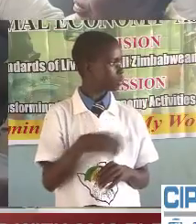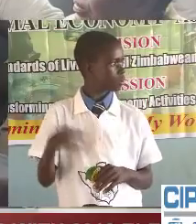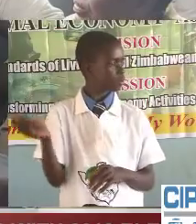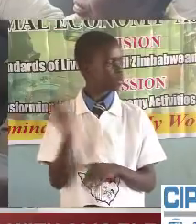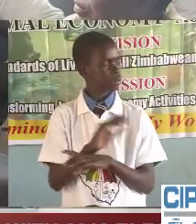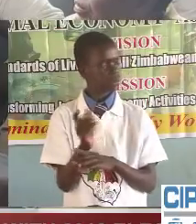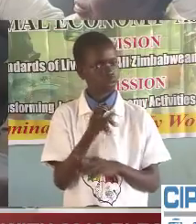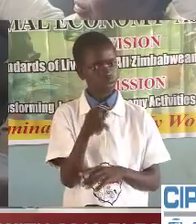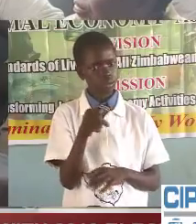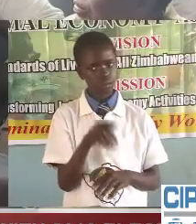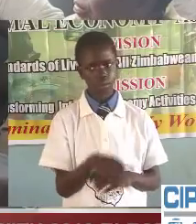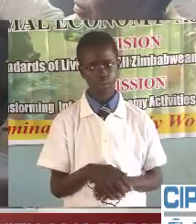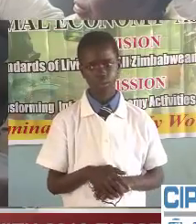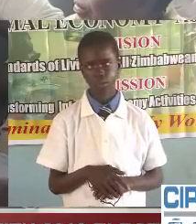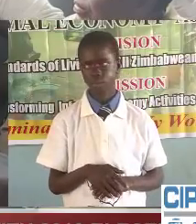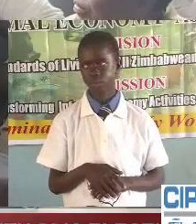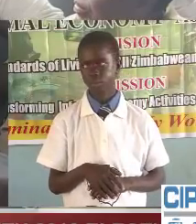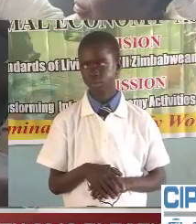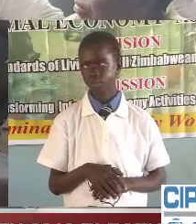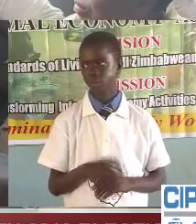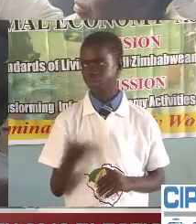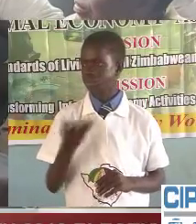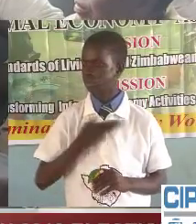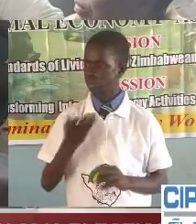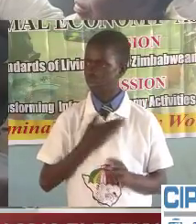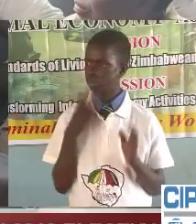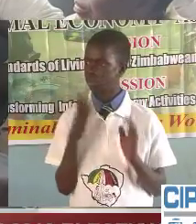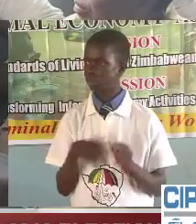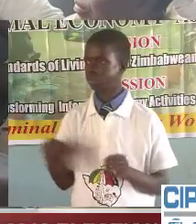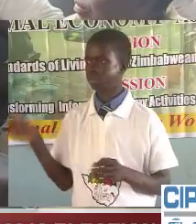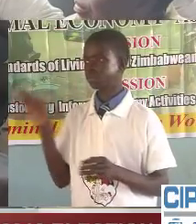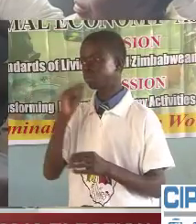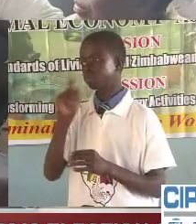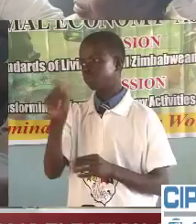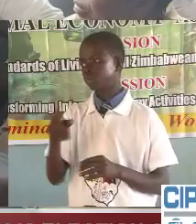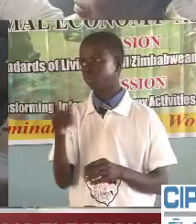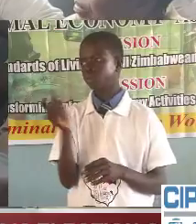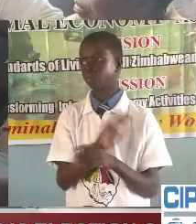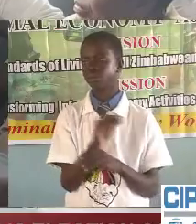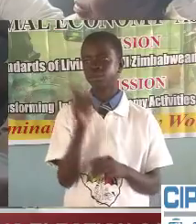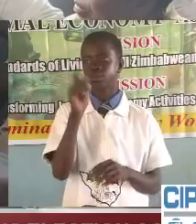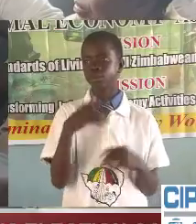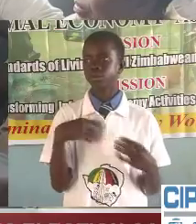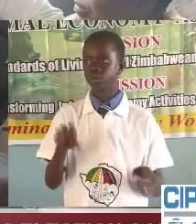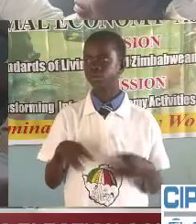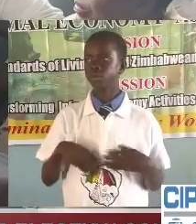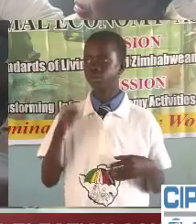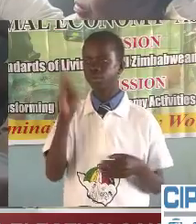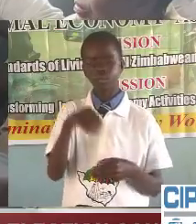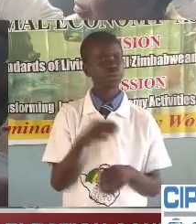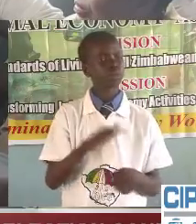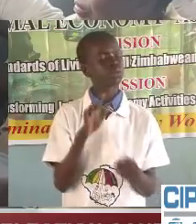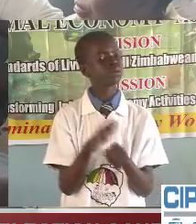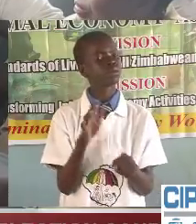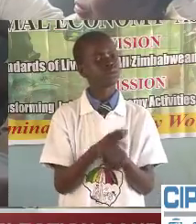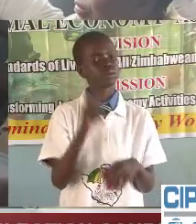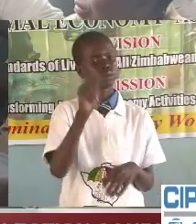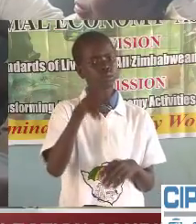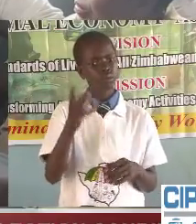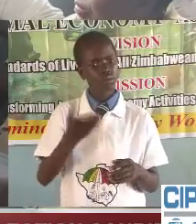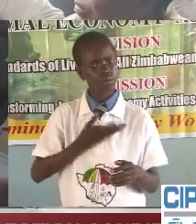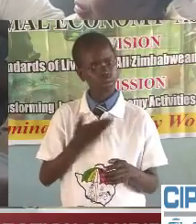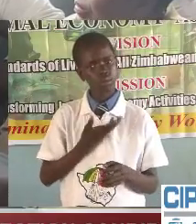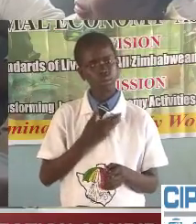kuparamendi. Ndakaitofara kuti aiwa isu mutemo wedu wevanhu vakaremara unonetsa kuchinjira palevel yepakanzuro.